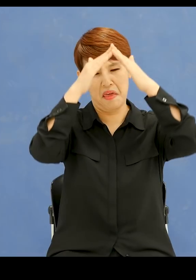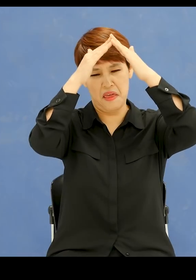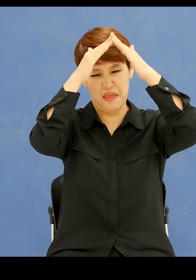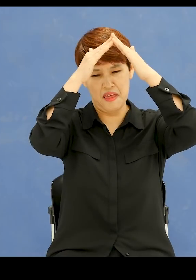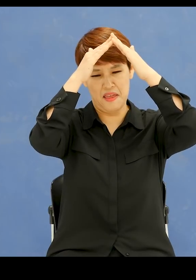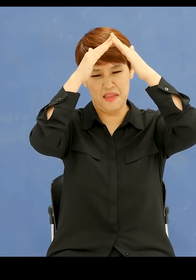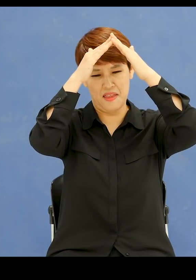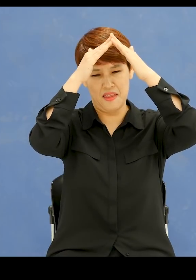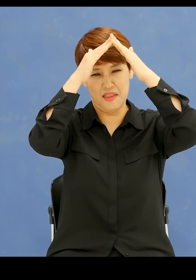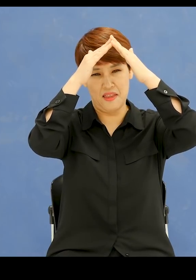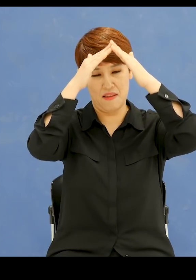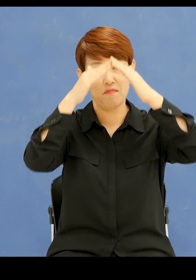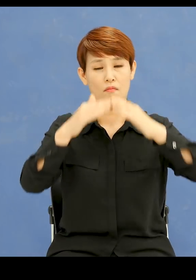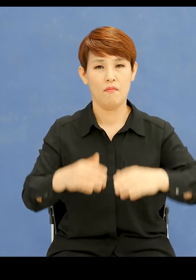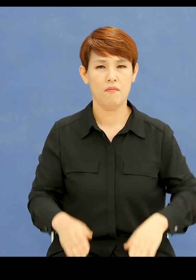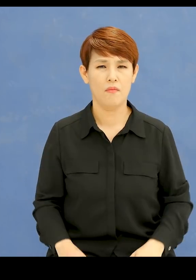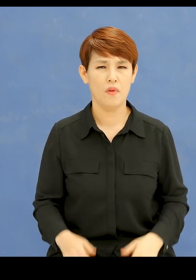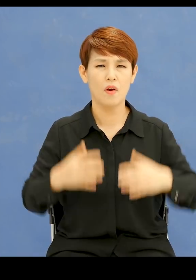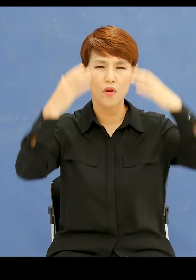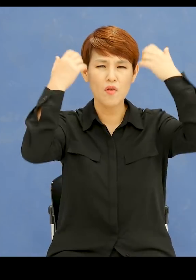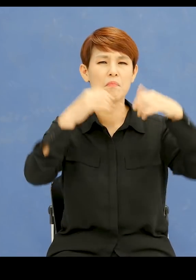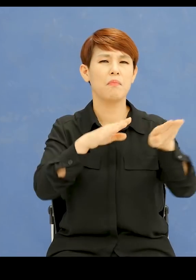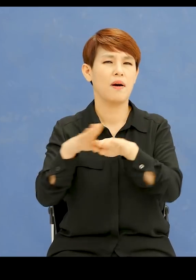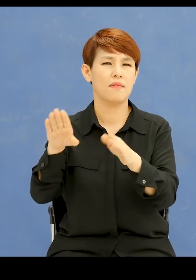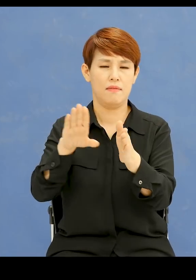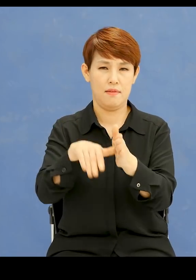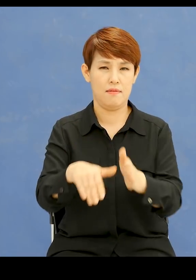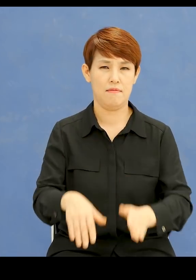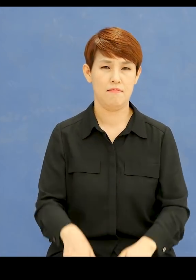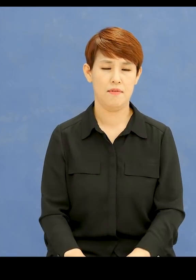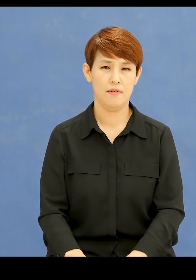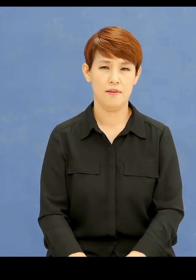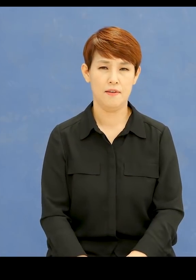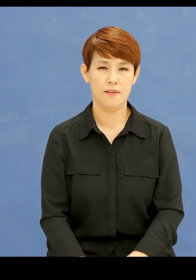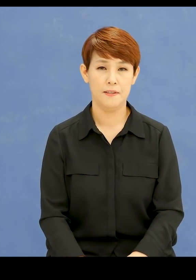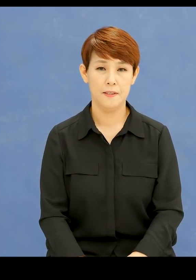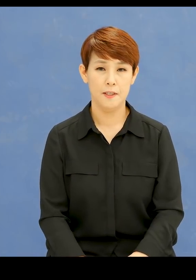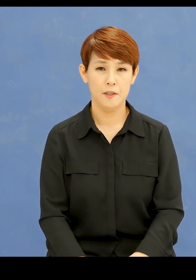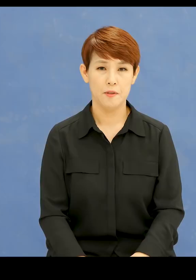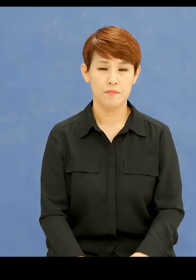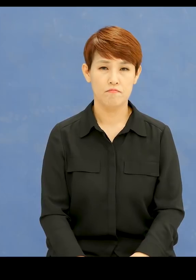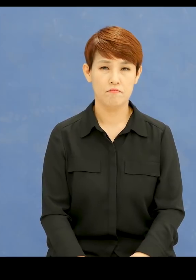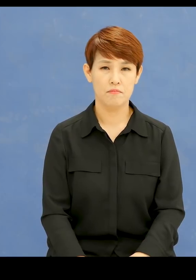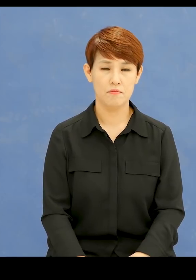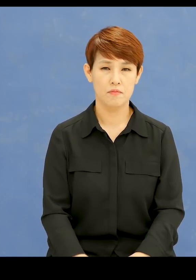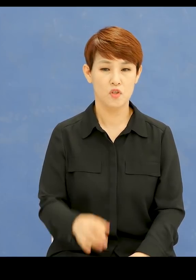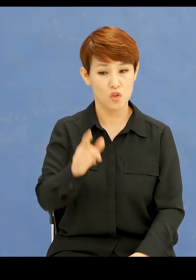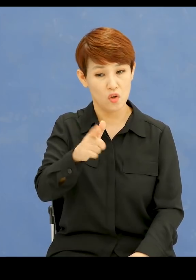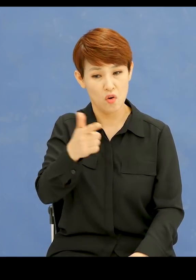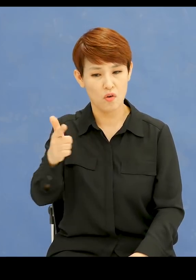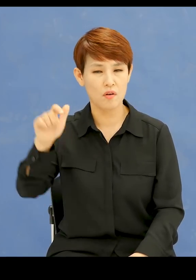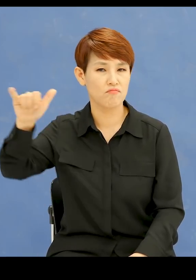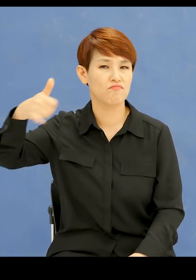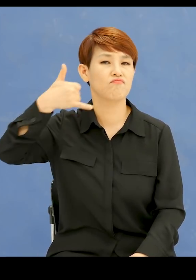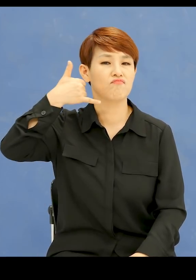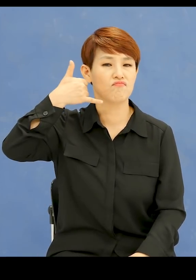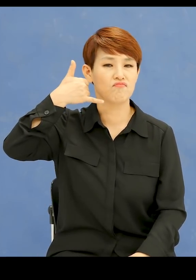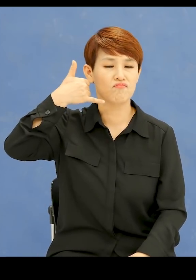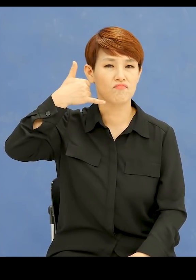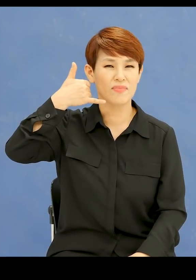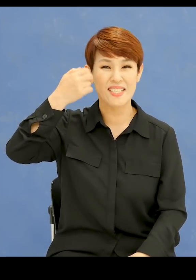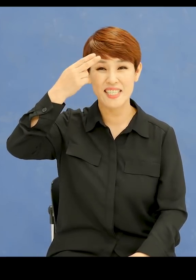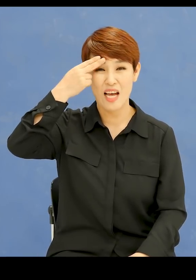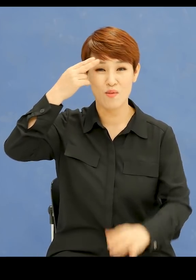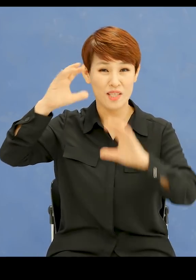되는 그런 상황에 있었는데 여름방학이었어요. 그때 이제 저녁 때 전화 한 통화가 이제 옵니다. 그게